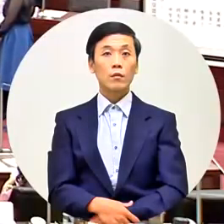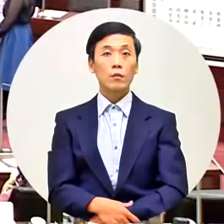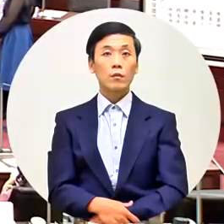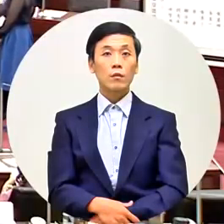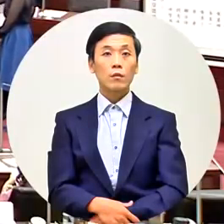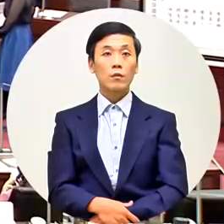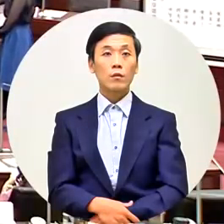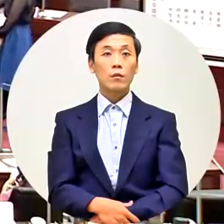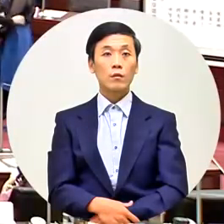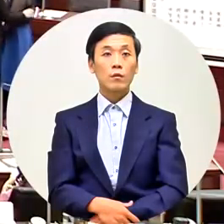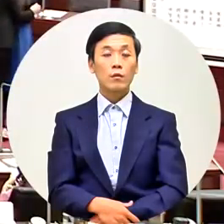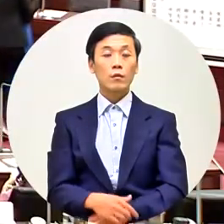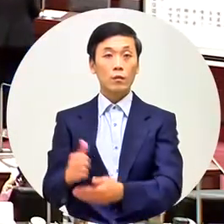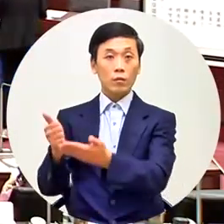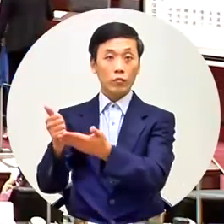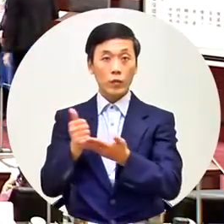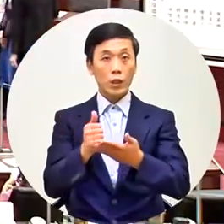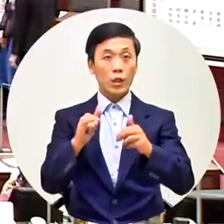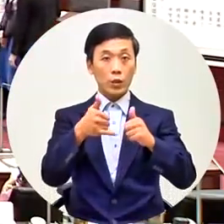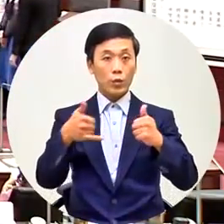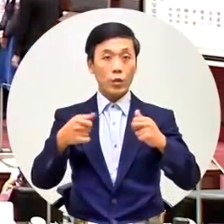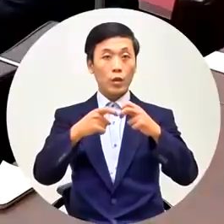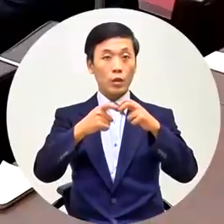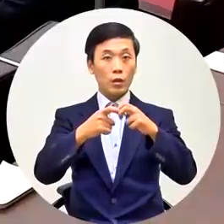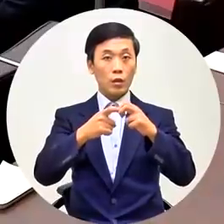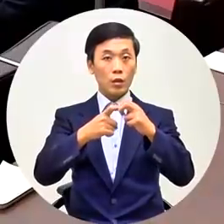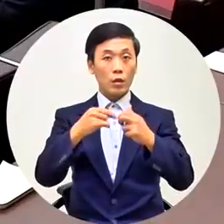请李雅芬议员领取选票。